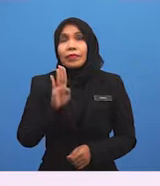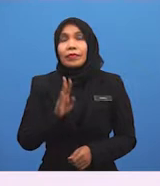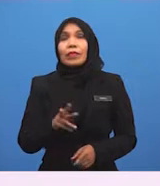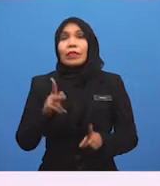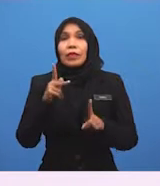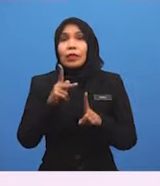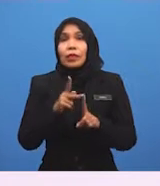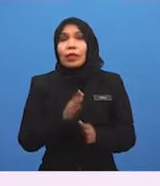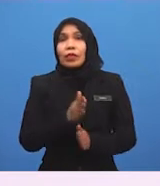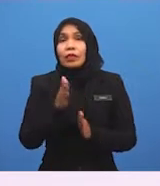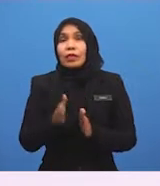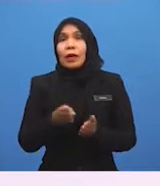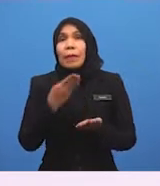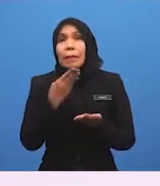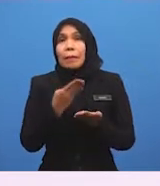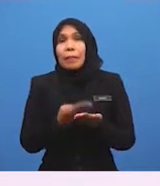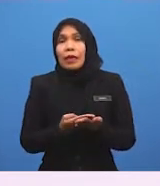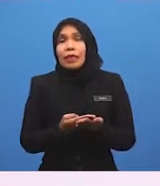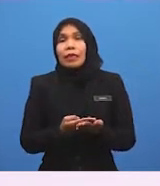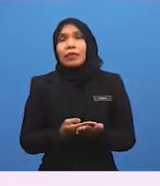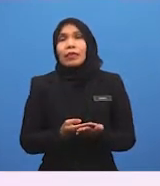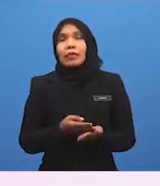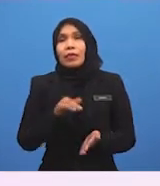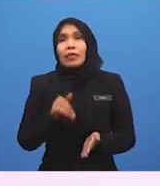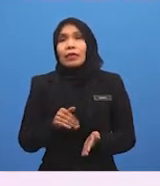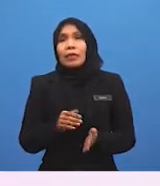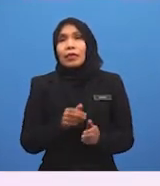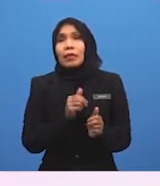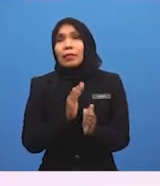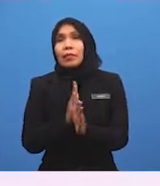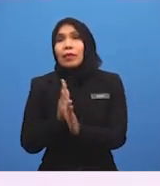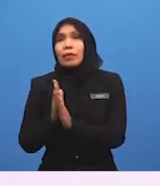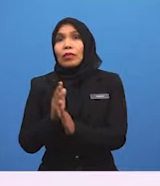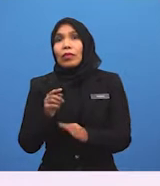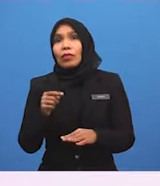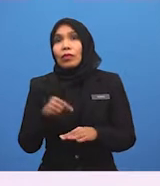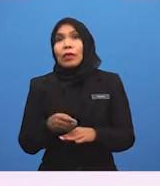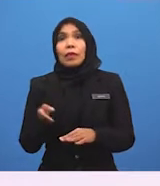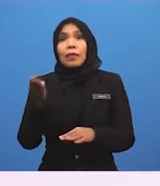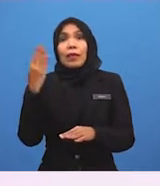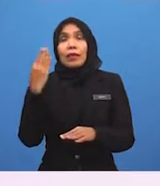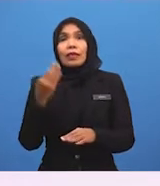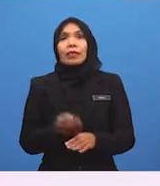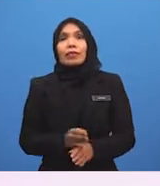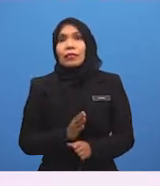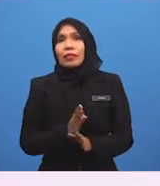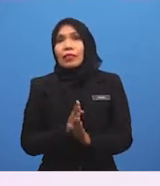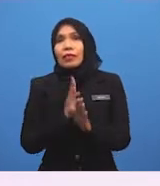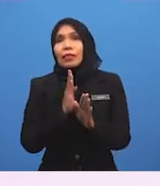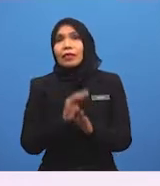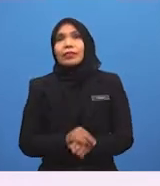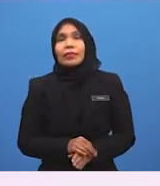baiknya yang beratur di belakang barisan. C. Kepada adiknya yang tidak